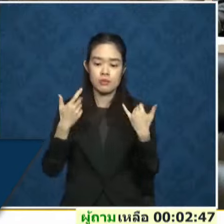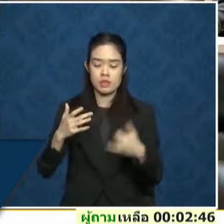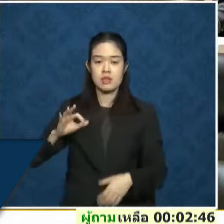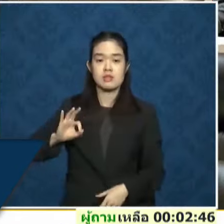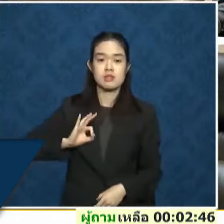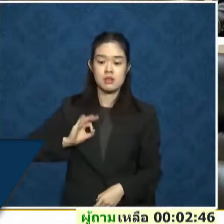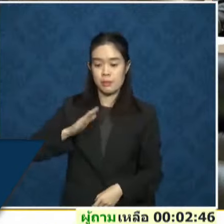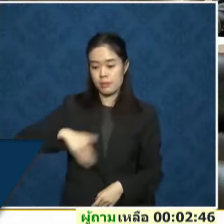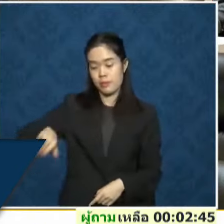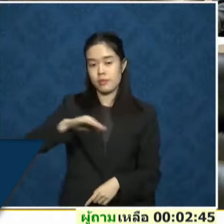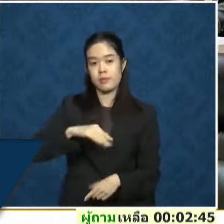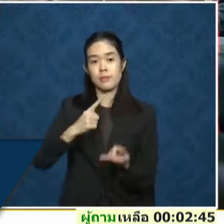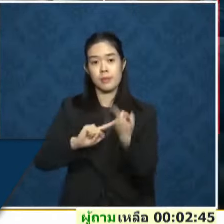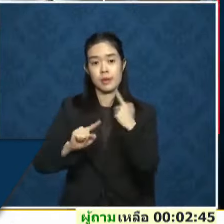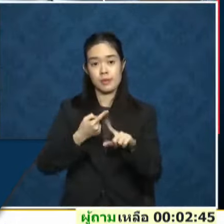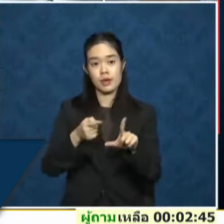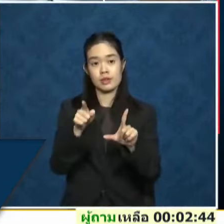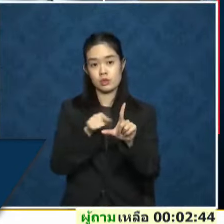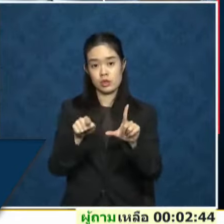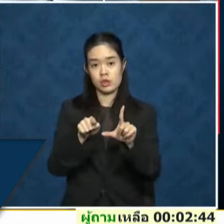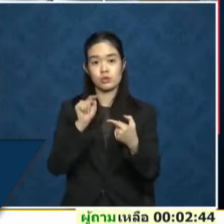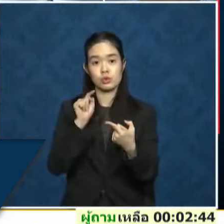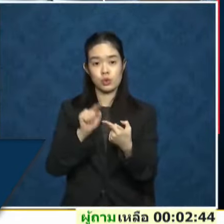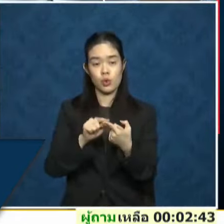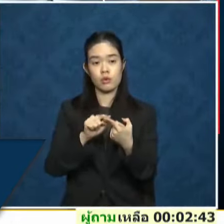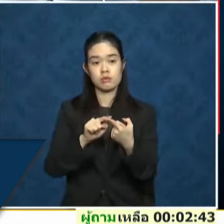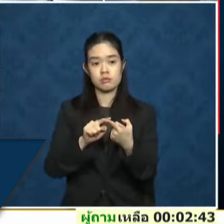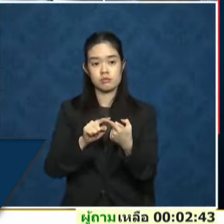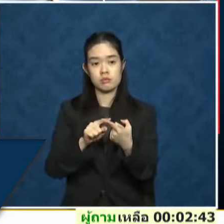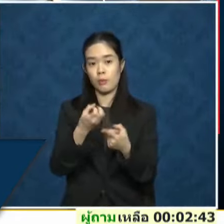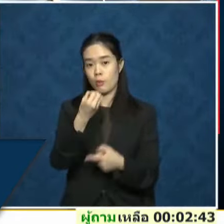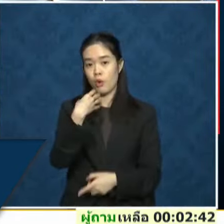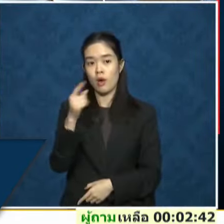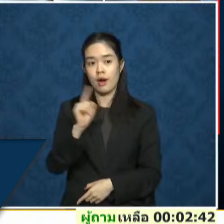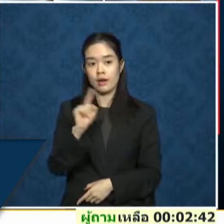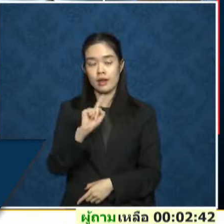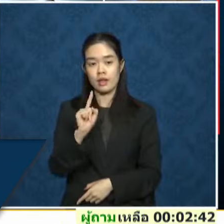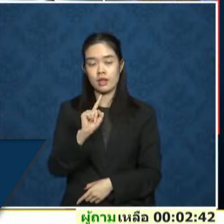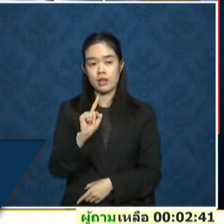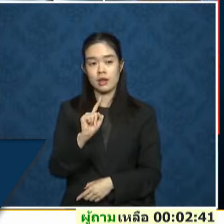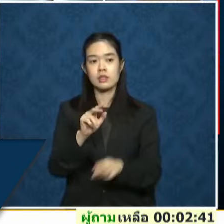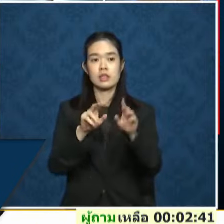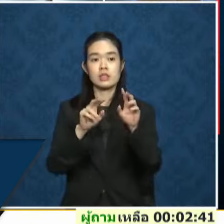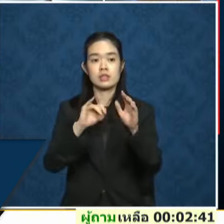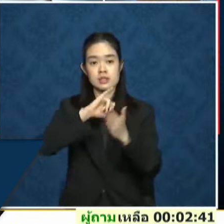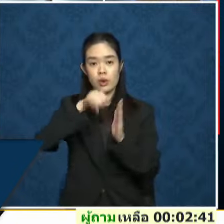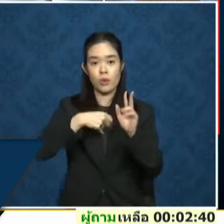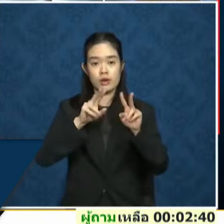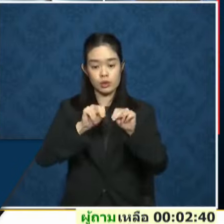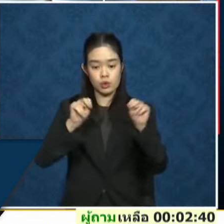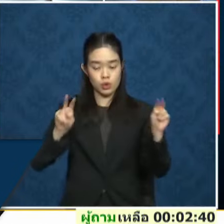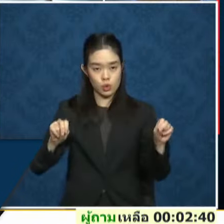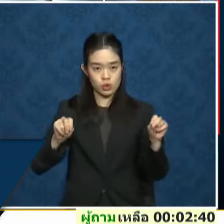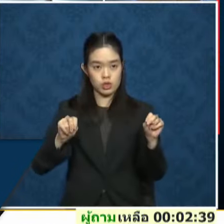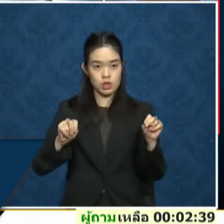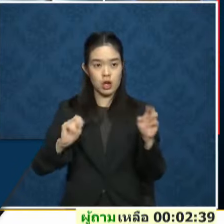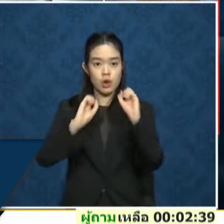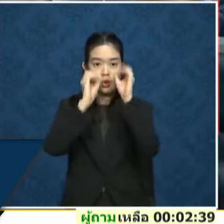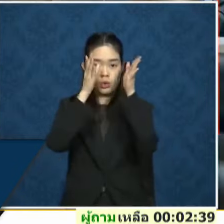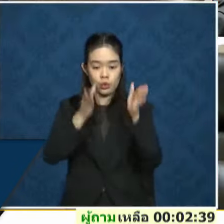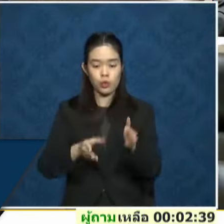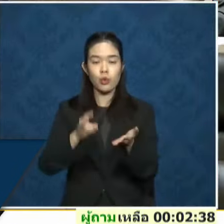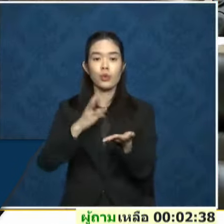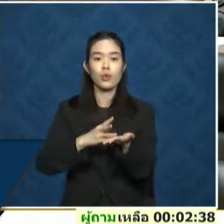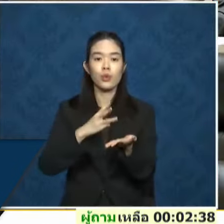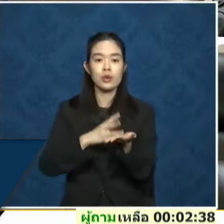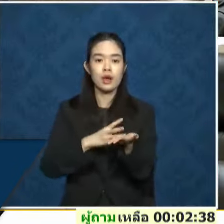พรรคก้าวไกลของดิฉันเป็นเคสที่จังหวัดนนทบุรีที่ครูพละคุกคามทางเพศนักเรียนอายุ14เท่านั้นส่งภ